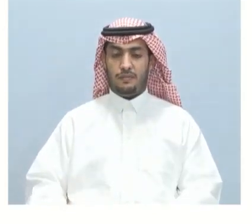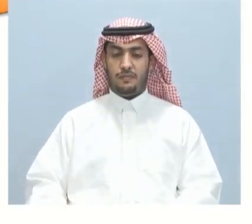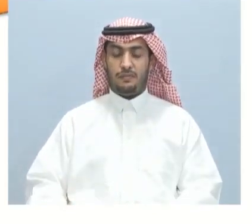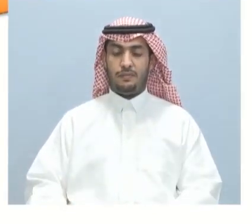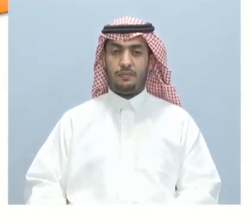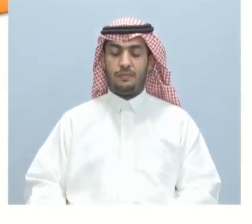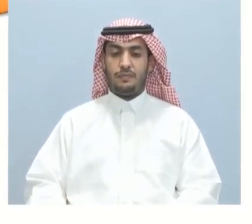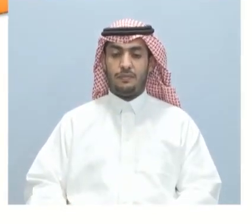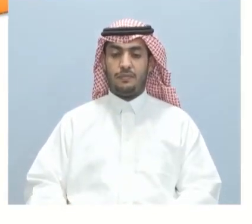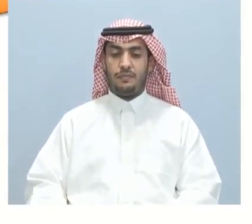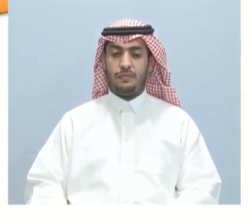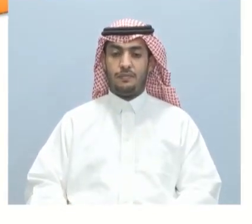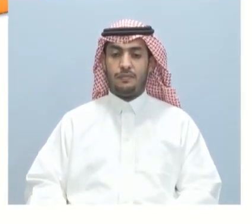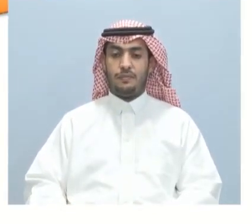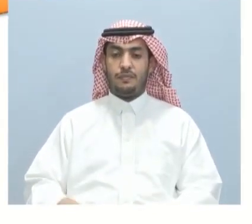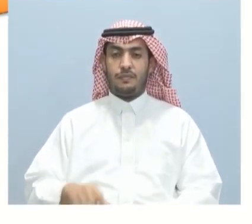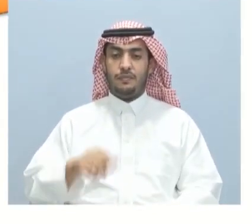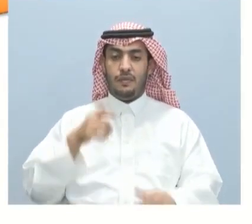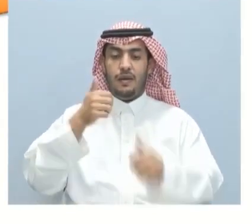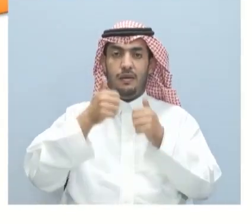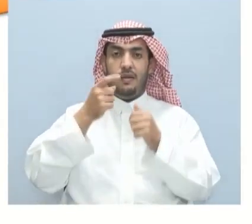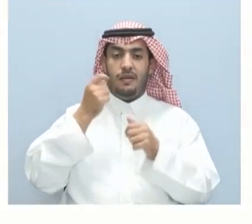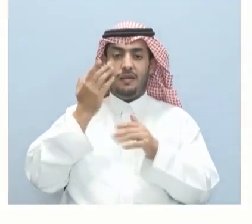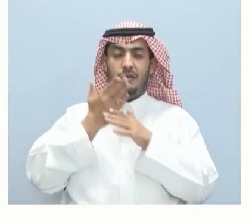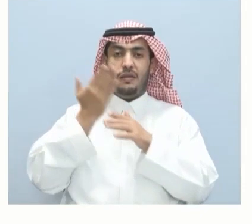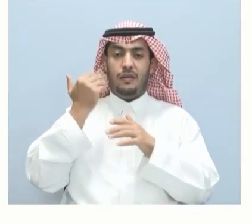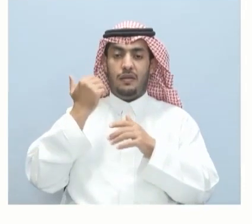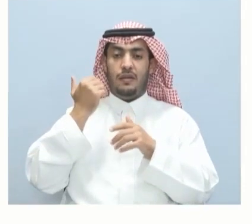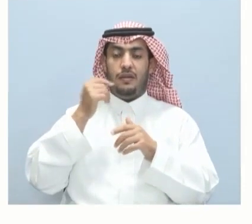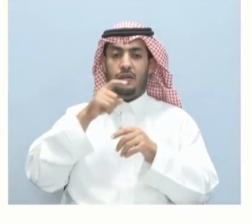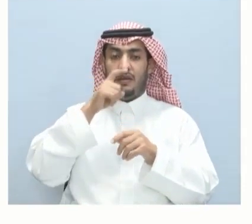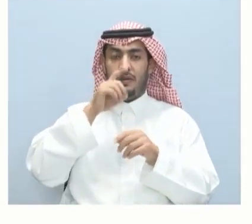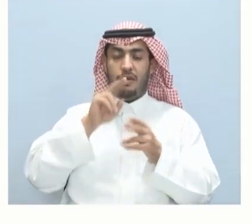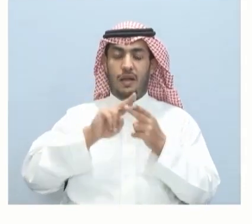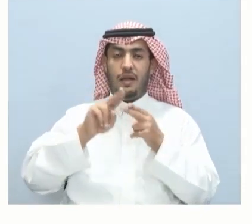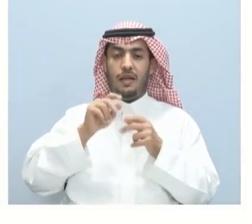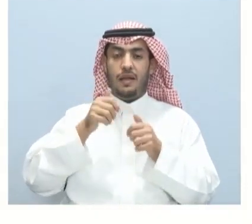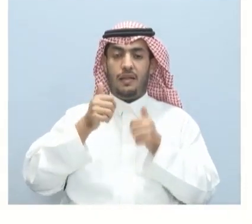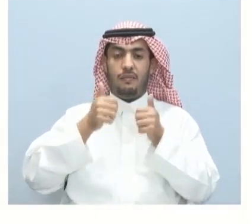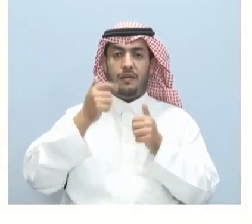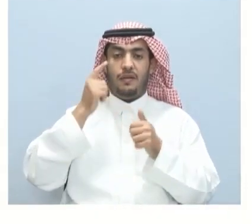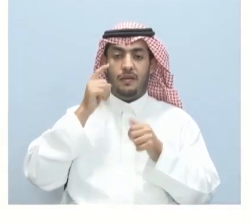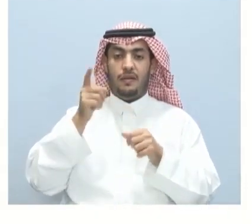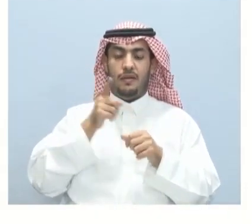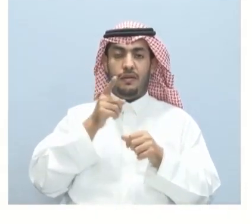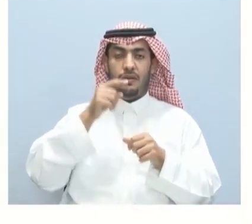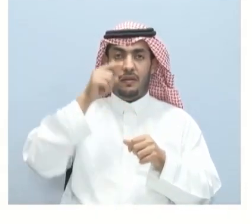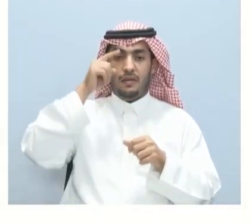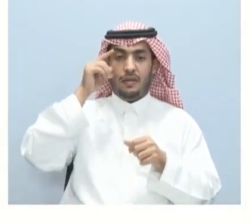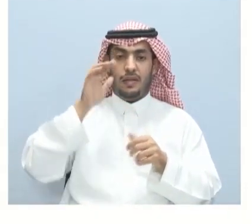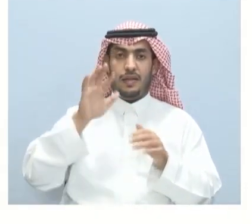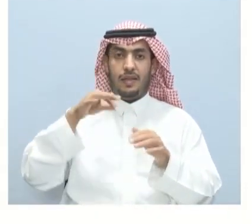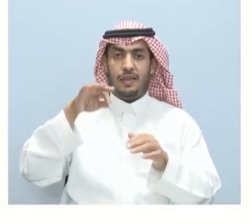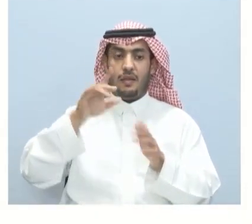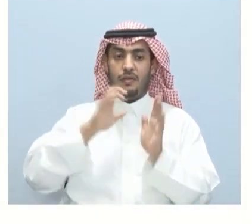عليه ماذا عن اليوم اخذنا اختبر فهمك في الحصه السابقه لنقوم بحل اختبر فهمك اقرا معي احضر الكتاب